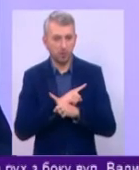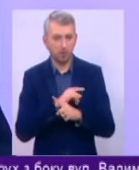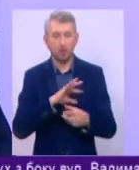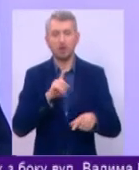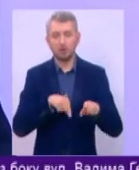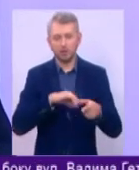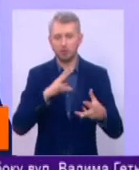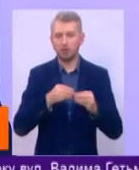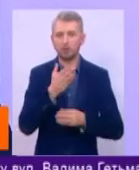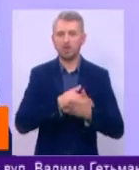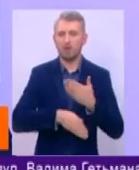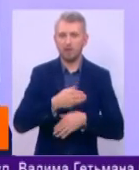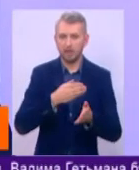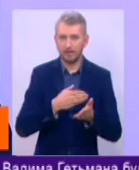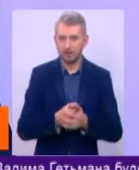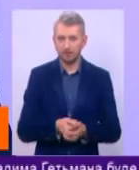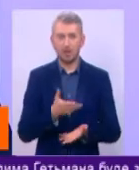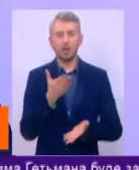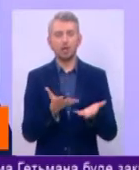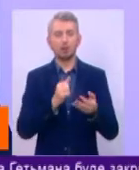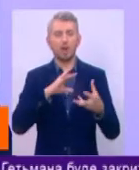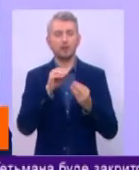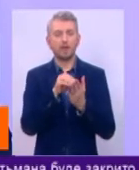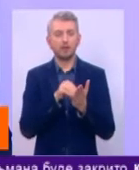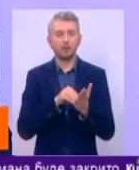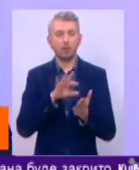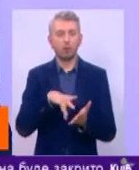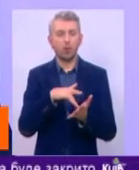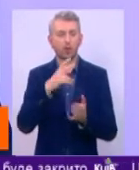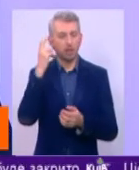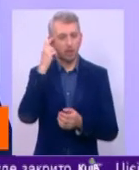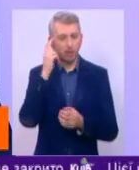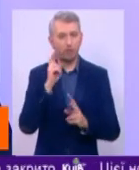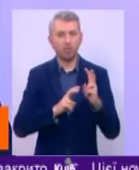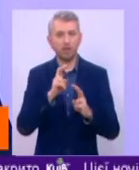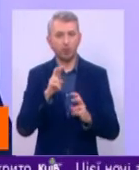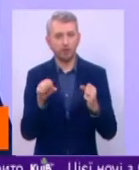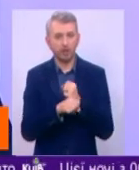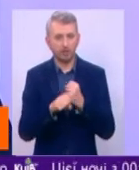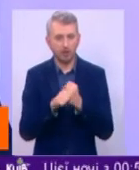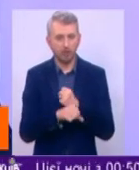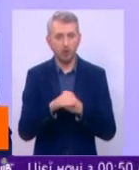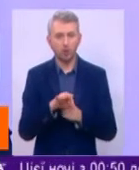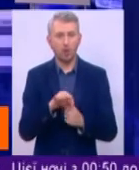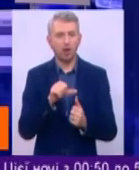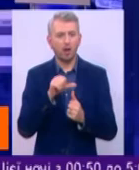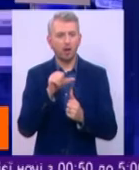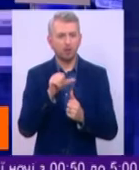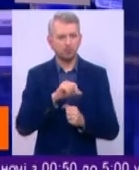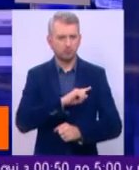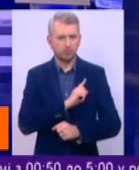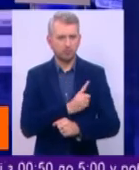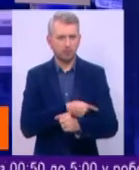к инвалидности. Если брать статистику по городу Киеву, производственных травм, то особой тенденции